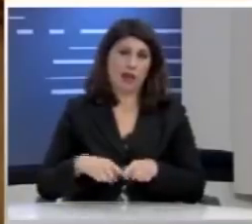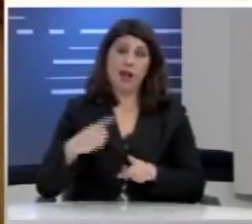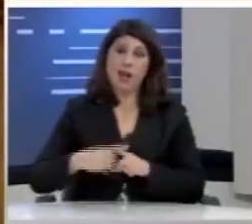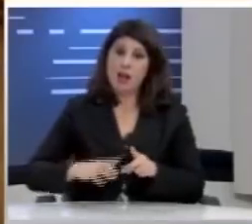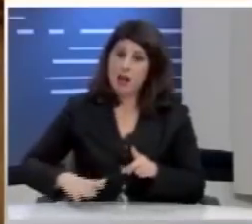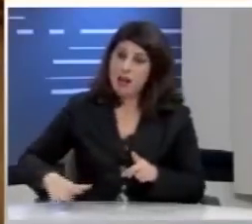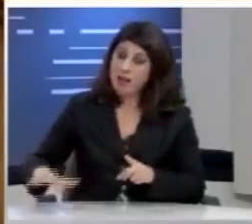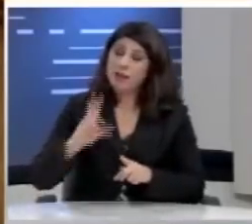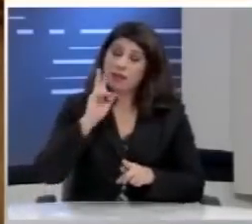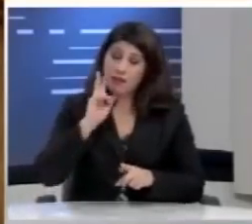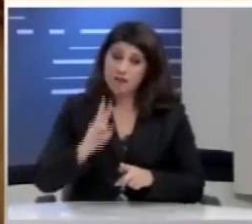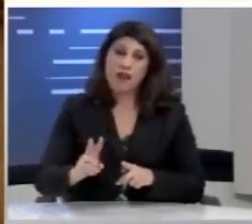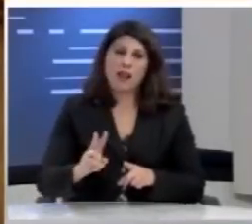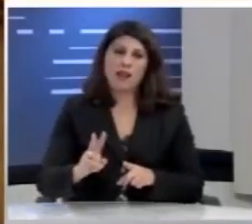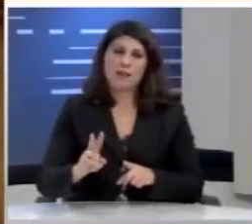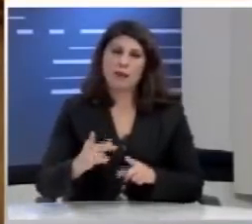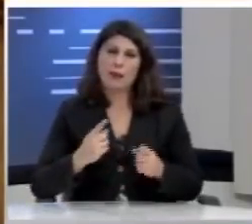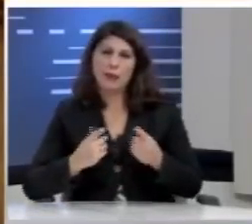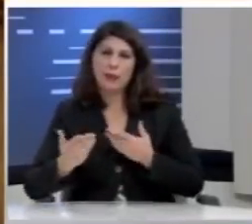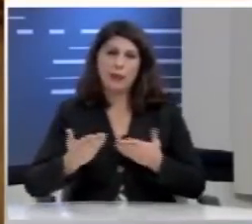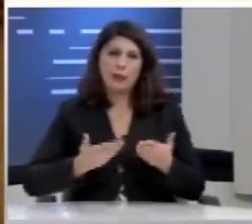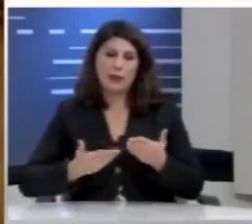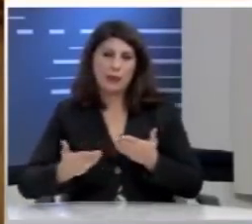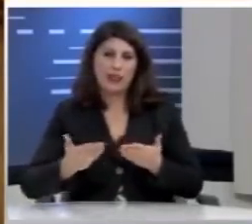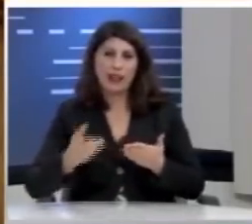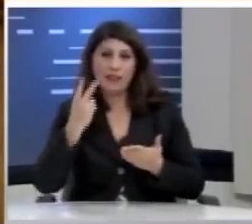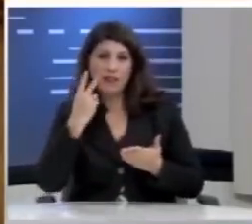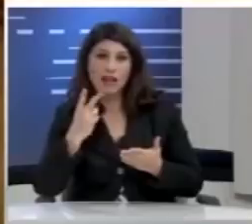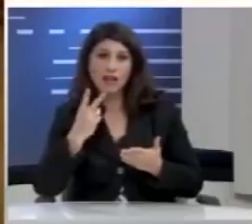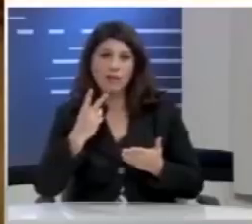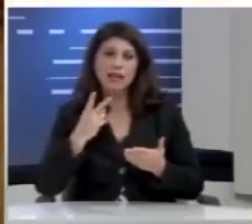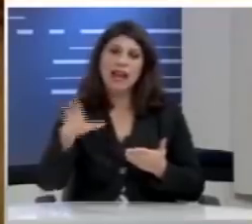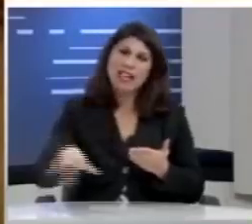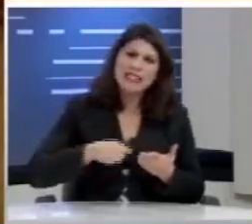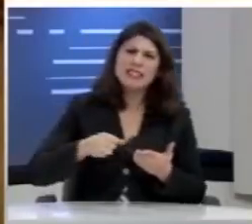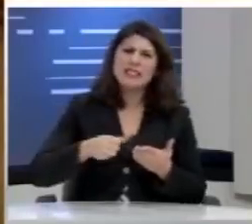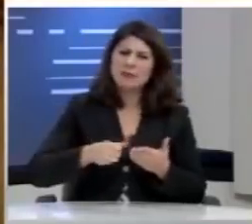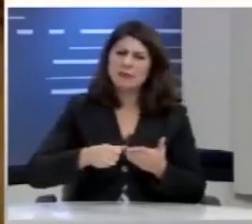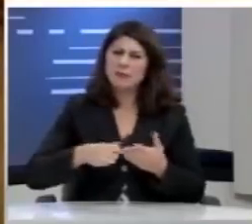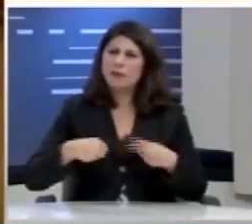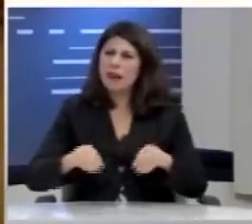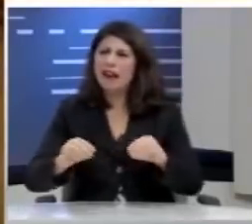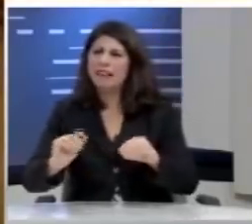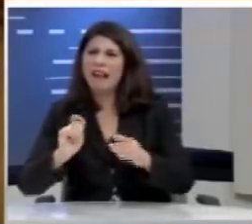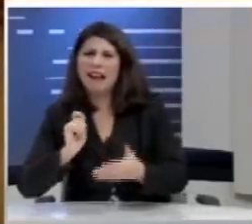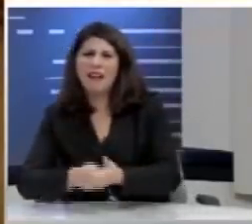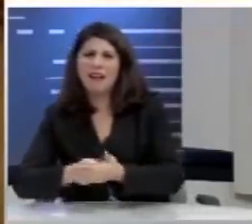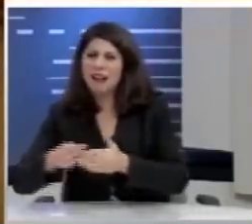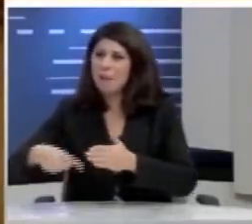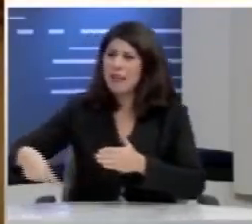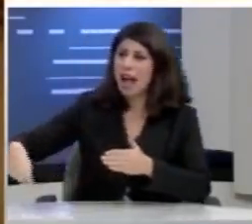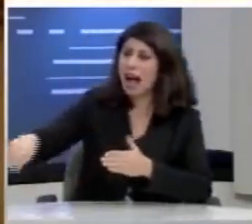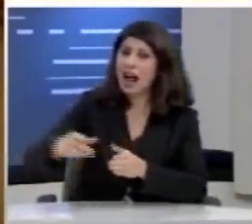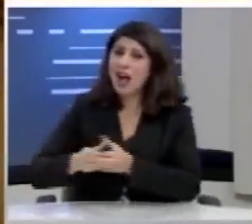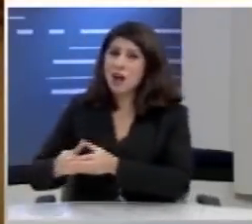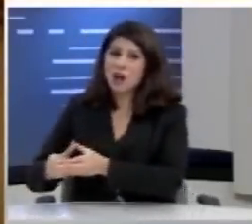όμως βλέπει τα παζάρια. Ησυχία, παρακαλώ. Βλέπει την εξαγορά που γίνεται εδώ μέσα, που κάνετε όλοι εσείς από τα άλλα κόμματα,